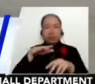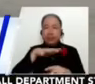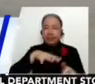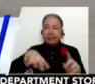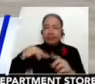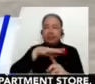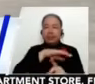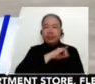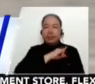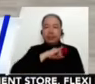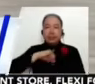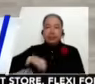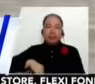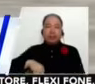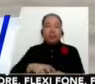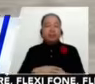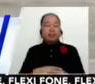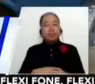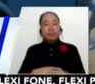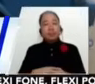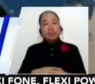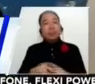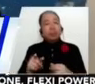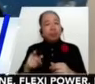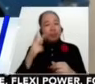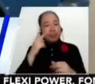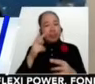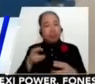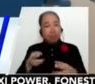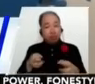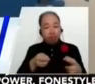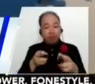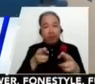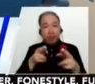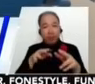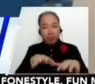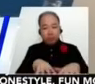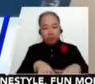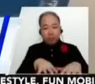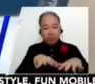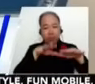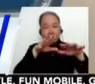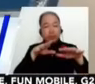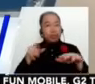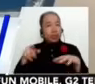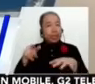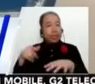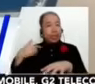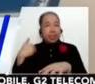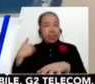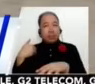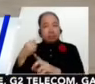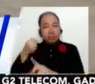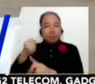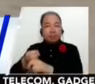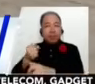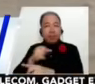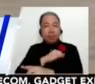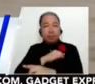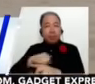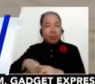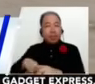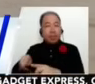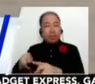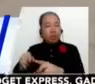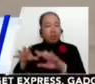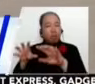Mabilis ang pagtaas ng antas ng ilog sa probinsya, kaya hindi pa man tumatama sa kalupaan ng Bagyong Christine, hindi na madaana ng ilang tulay dahil sa